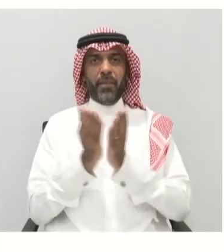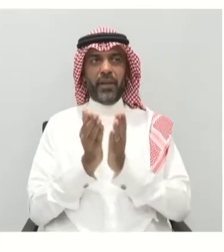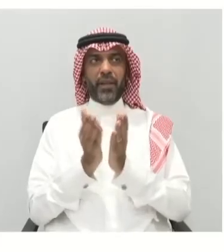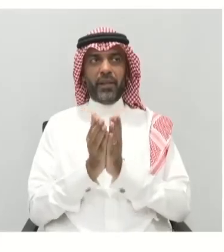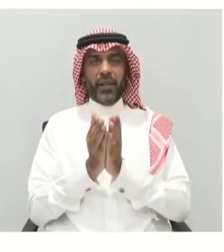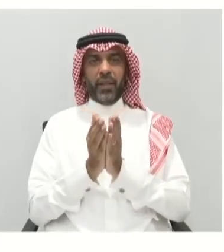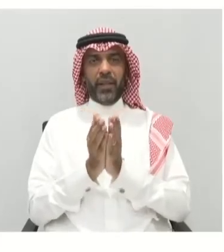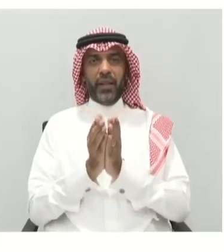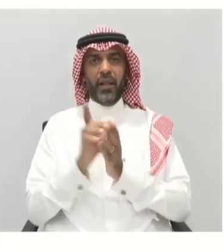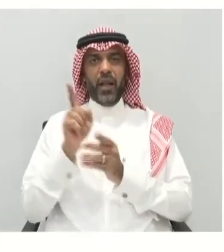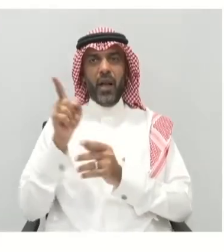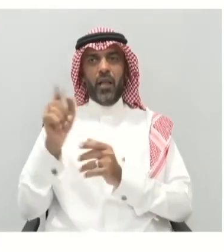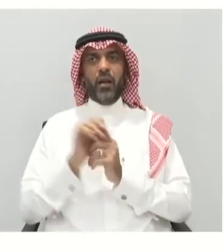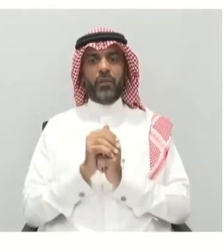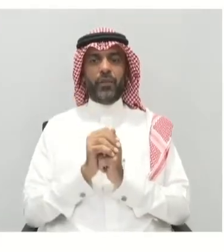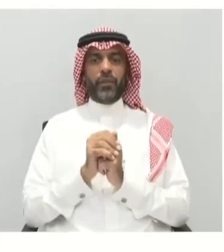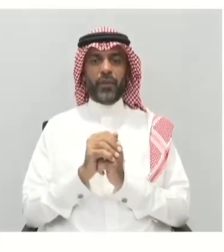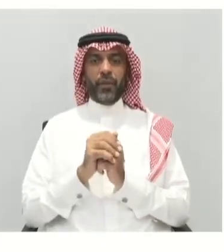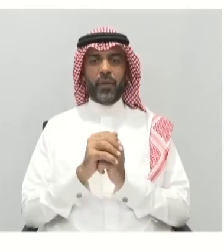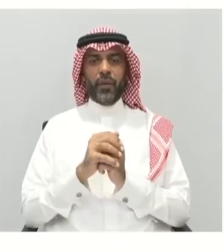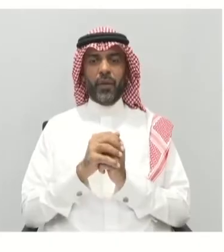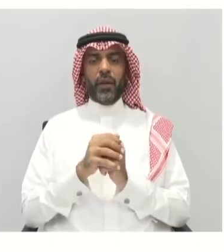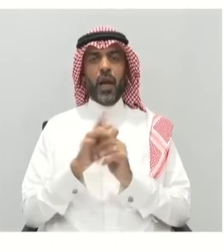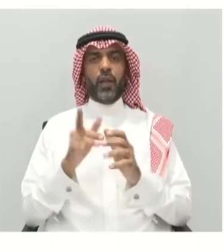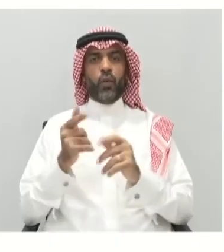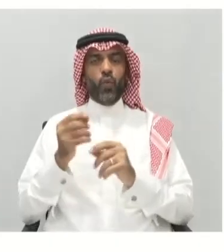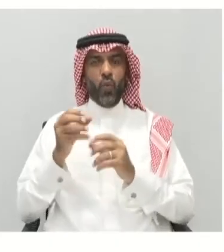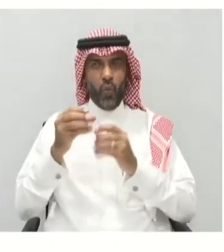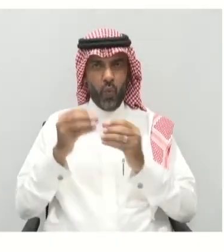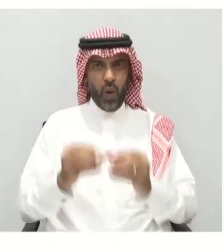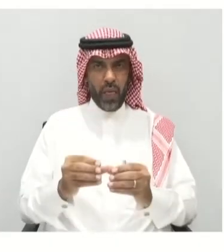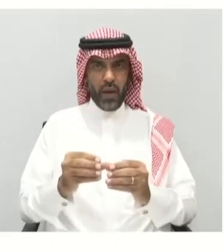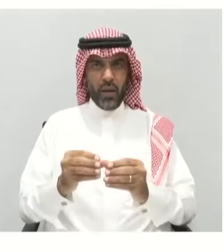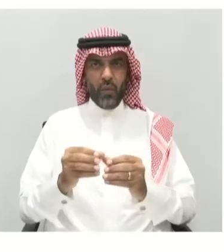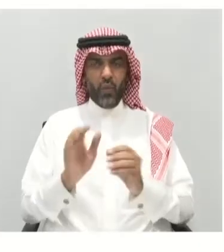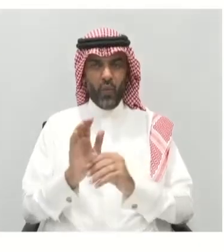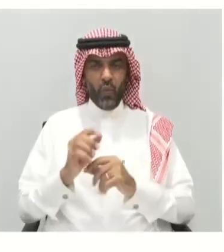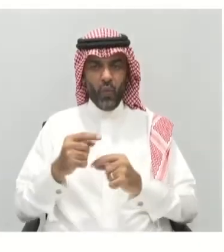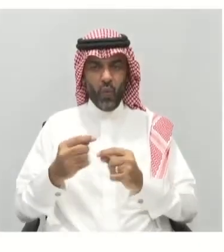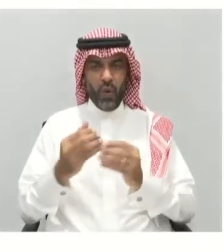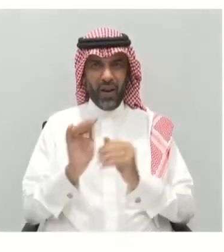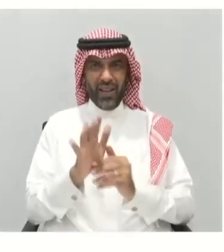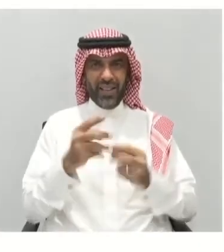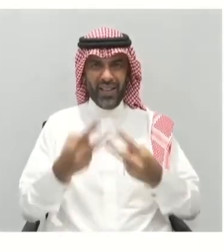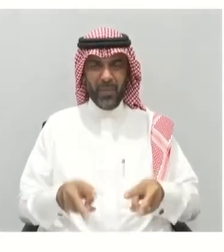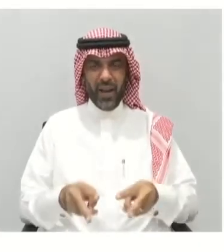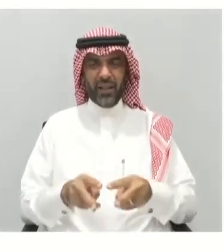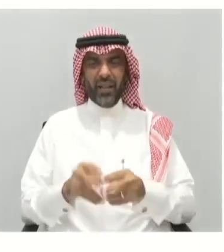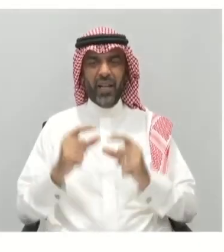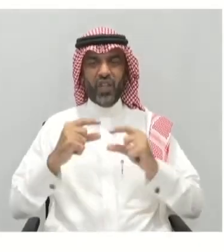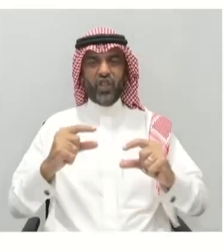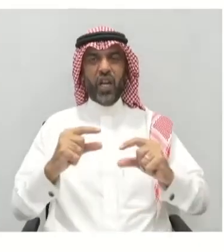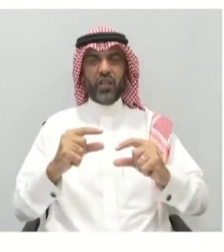لا طيب ما هي خطوات العمليه الحجاجيه اولا وضع مقدمات الحجاج الممكنه وتصنيفها اول شيء